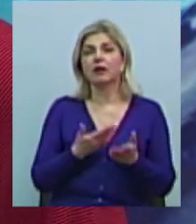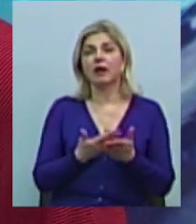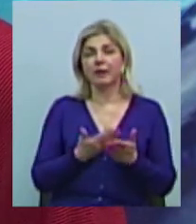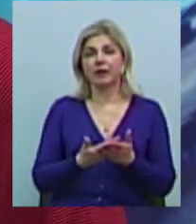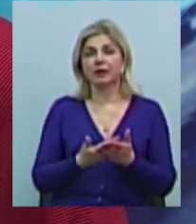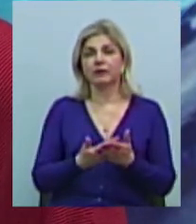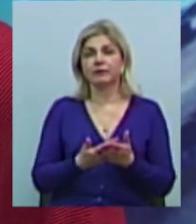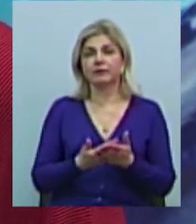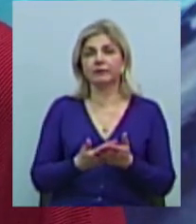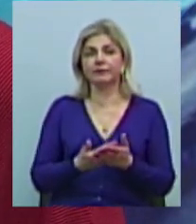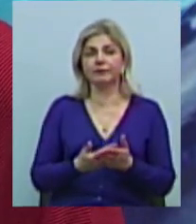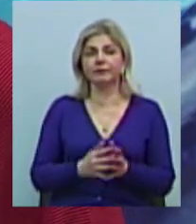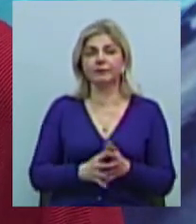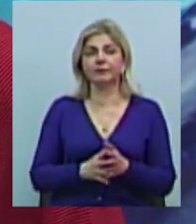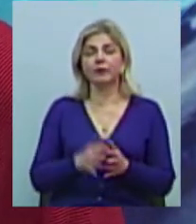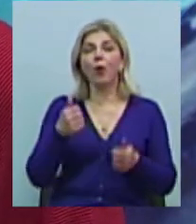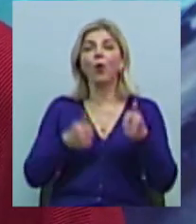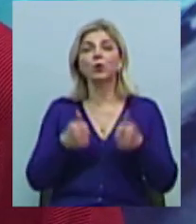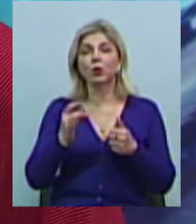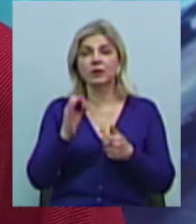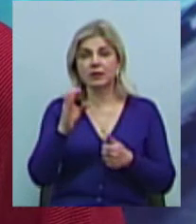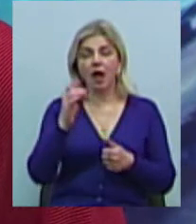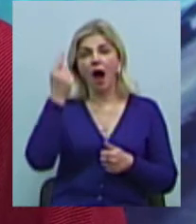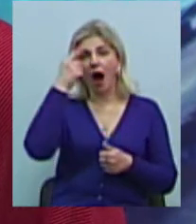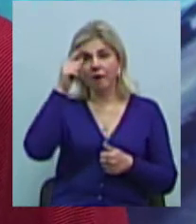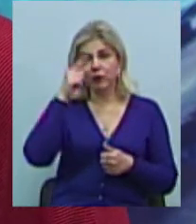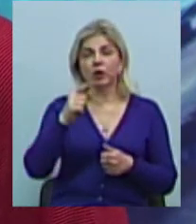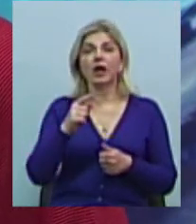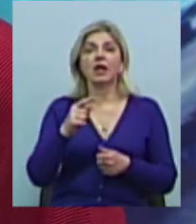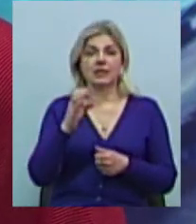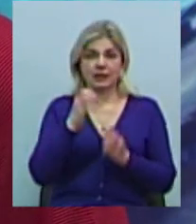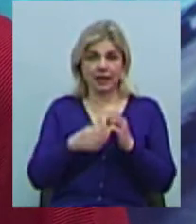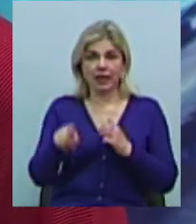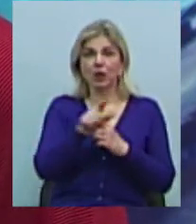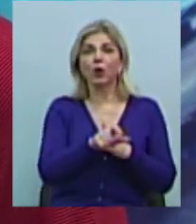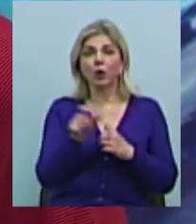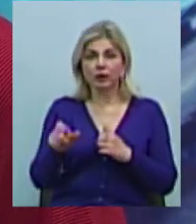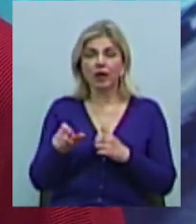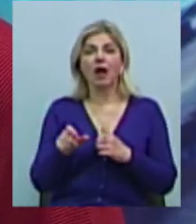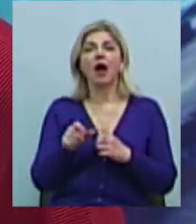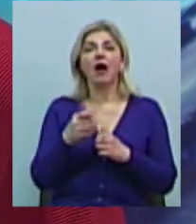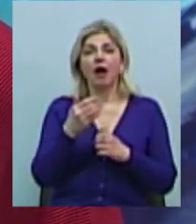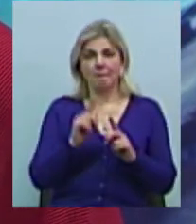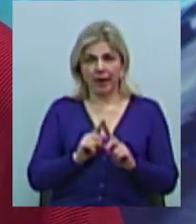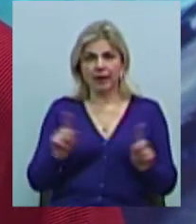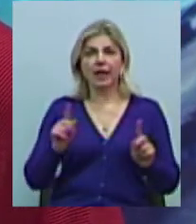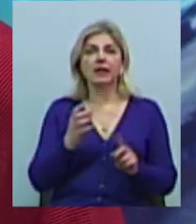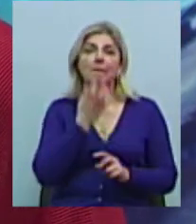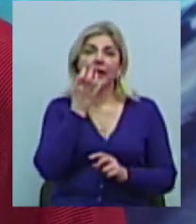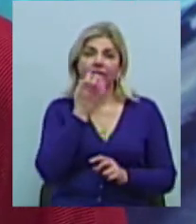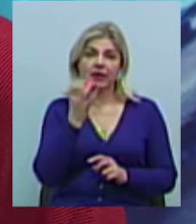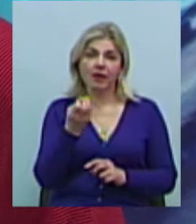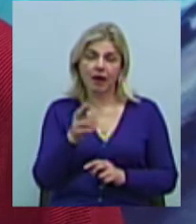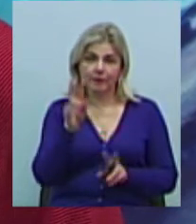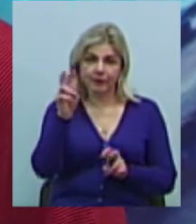нас діє конкурс авторський серед людей з інвалідністю «Перлини Півдня», можливо, ви чули. Це